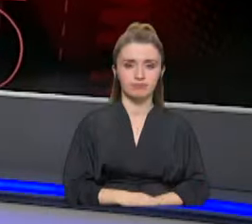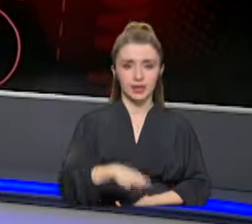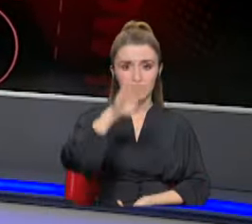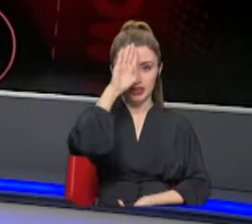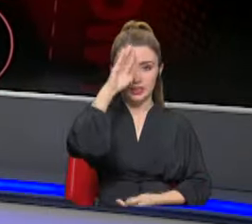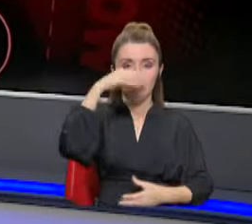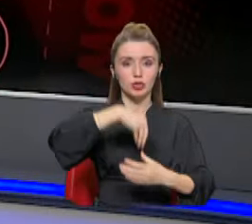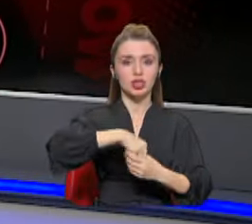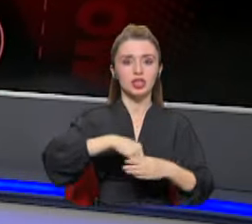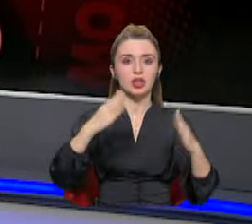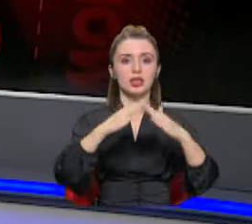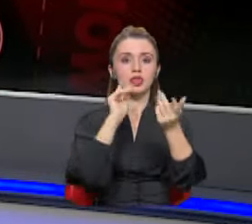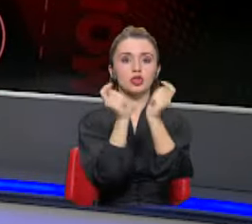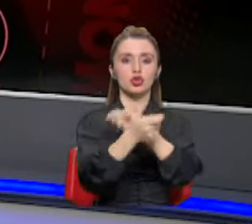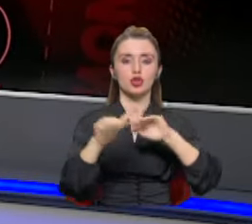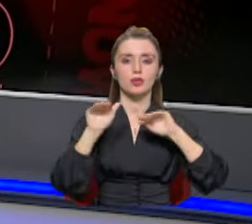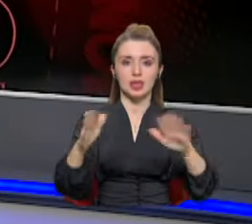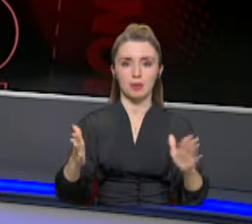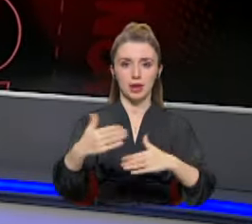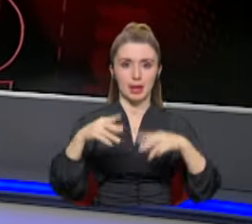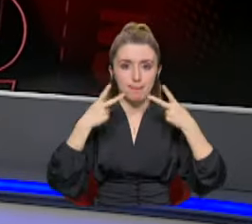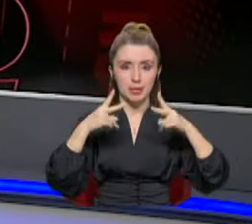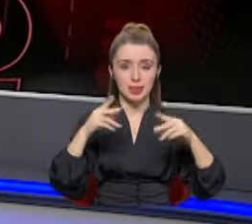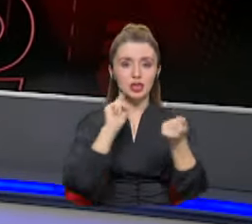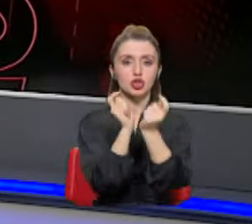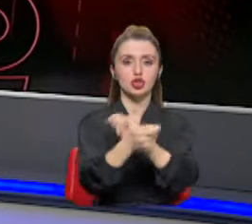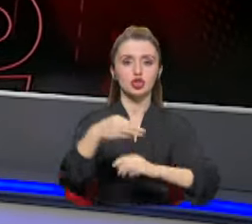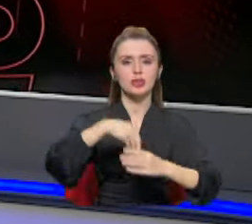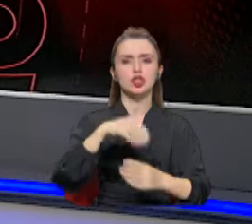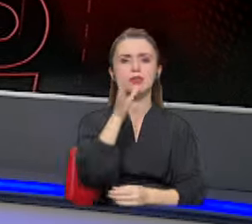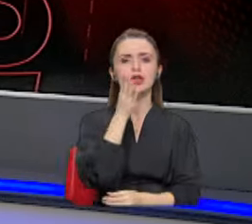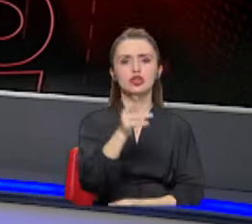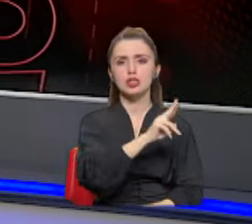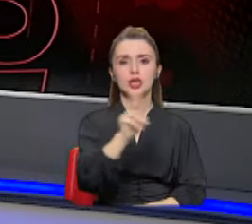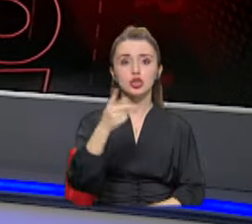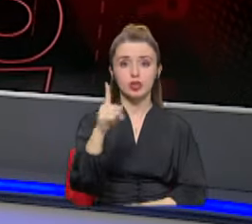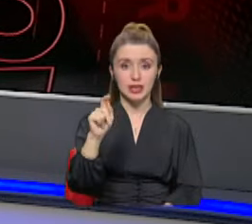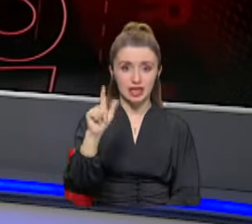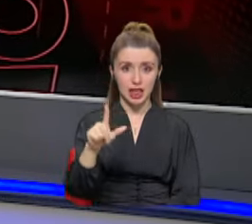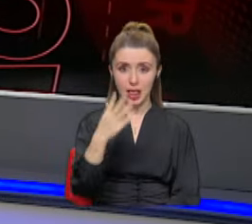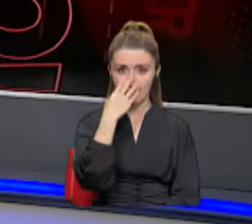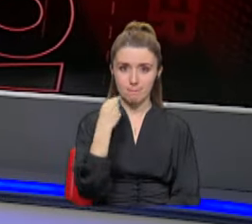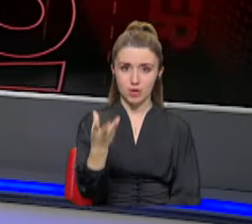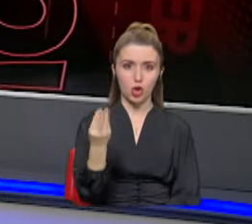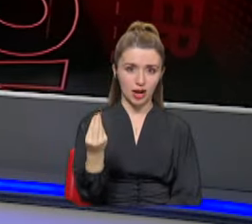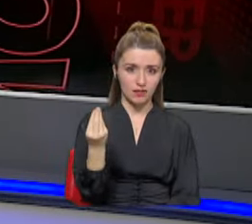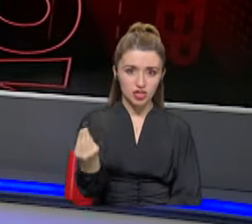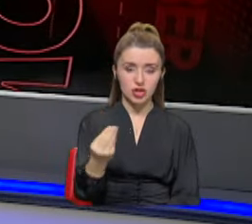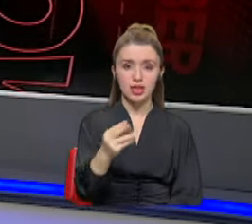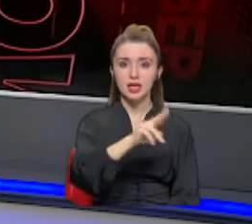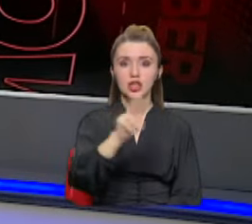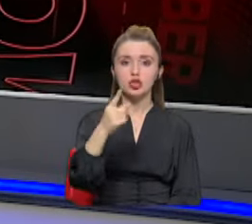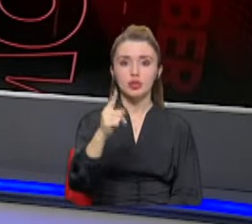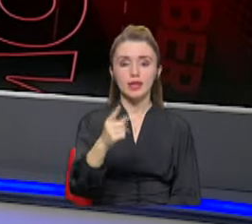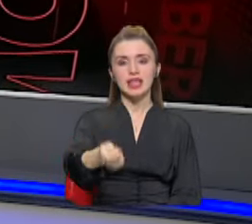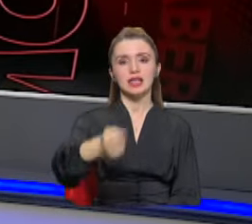İstanbul için kentsel dönüşüm destek paketi açıklandı. Dönüşüm için biliyorsunuz 700 bin lira hibe olarak verilecek. 700 bin lira